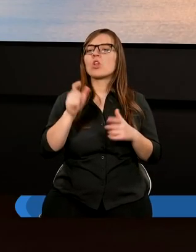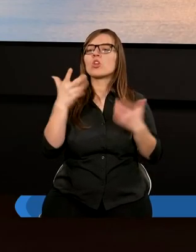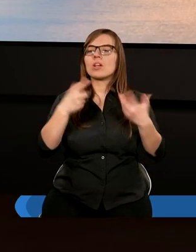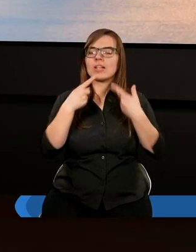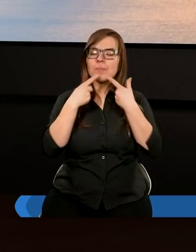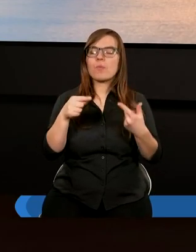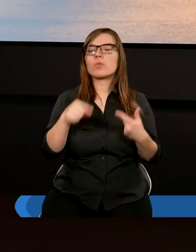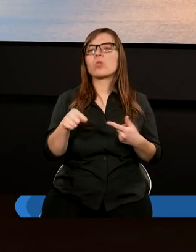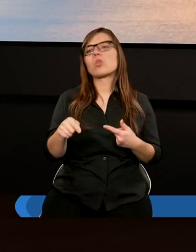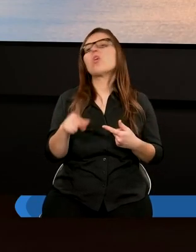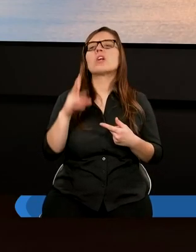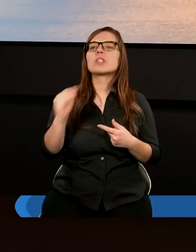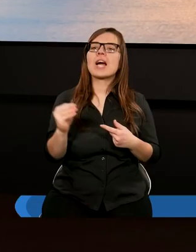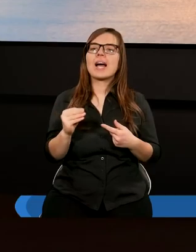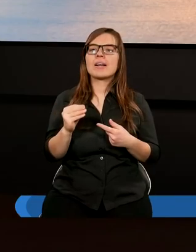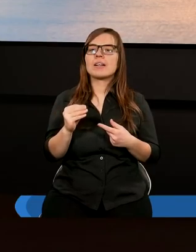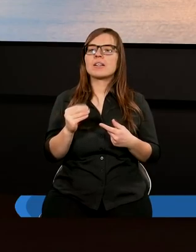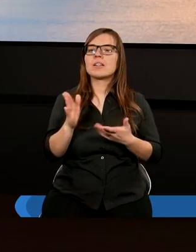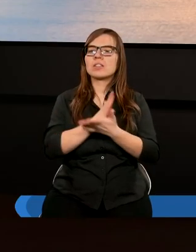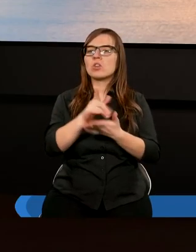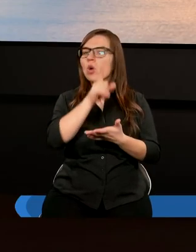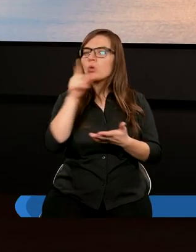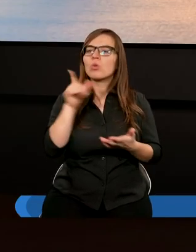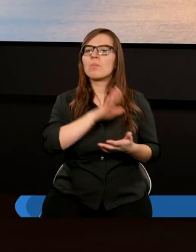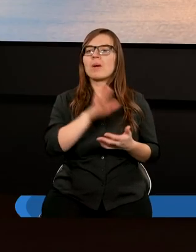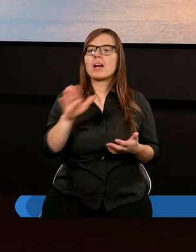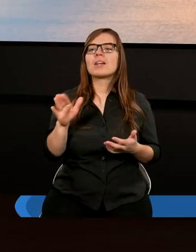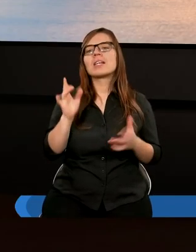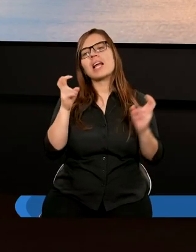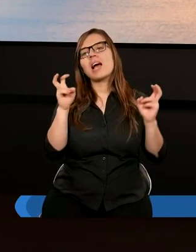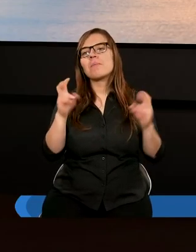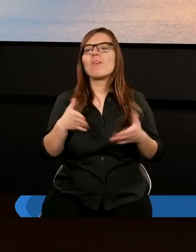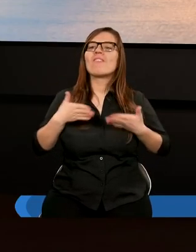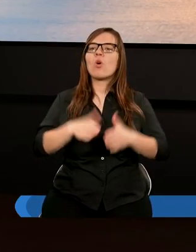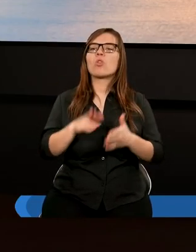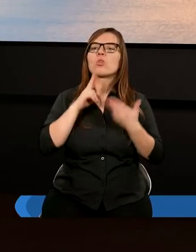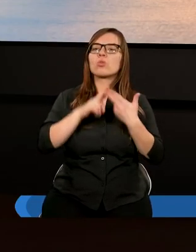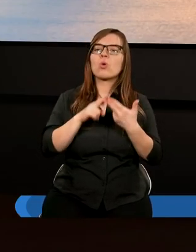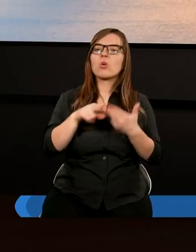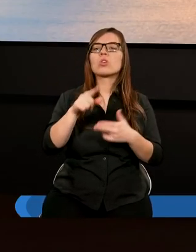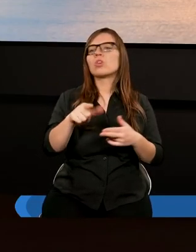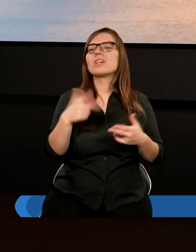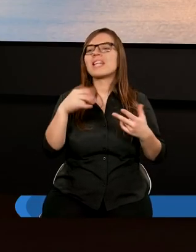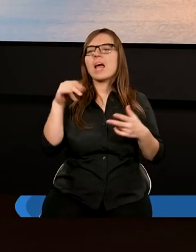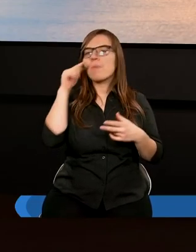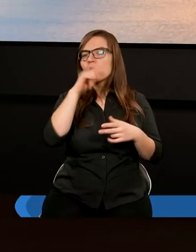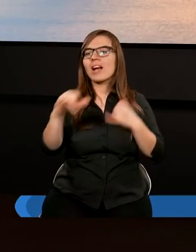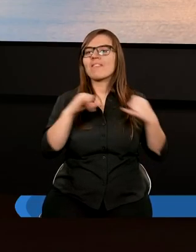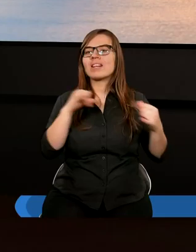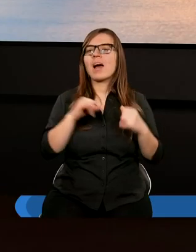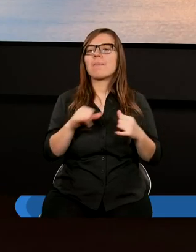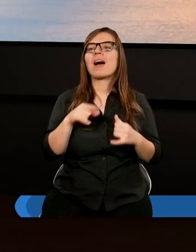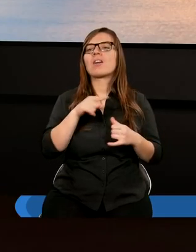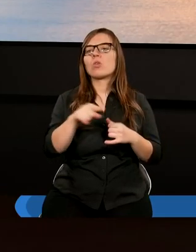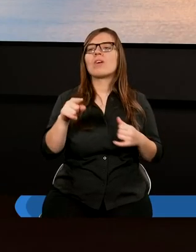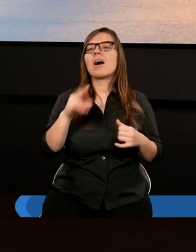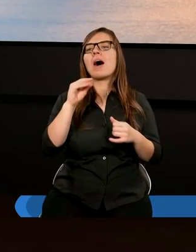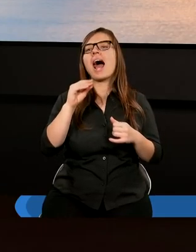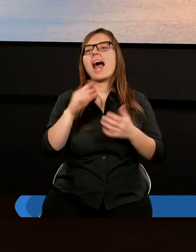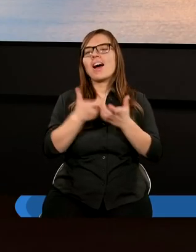powiedzieć, to to, że wiecie, niektórzy ludzie mają jakby taką wrodzoną skłonność, że potrafią to zapanować, nie? Zrobią sobie plik w